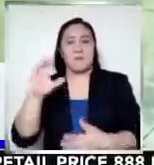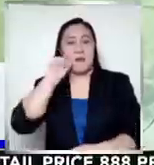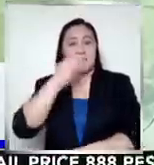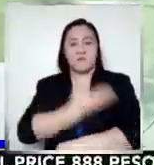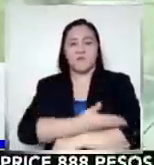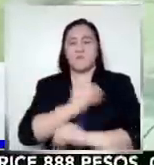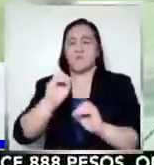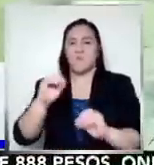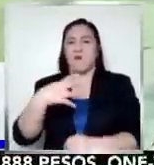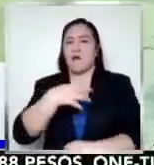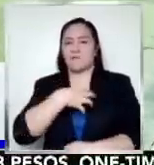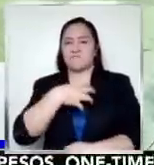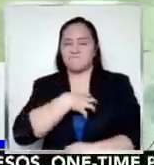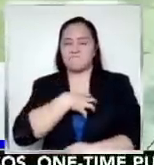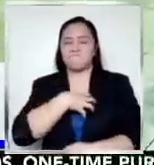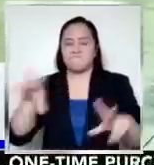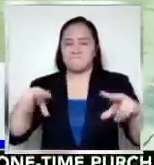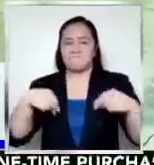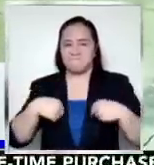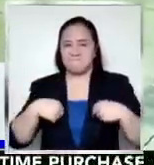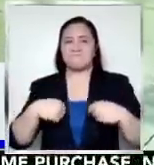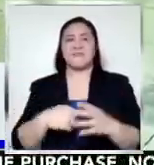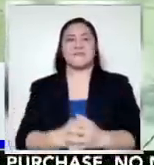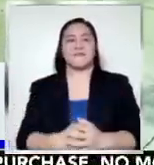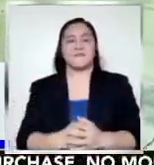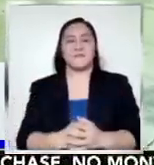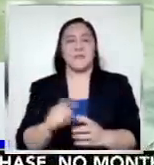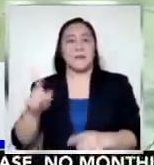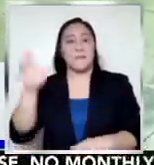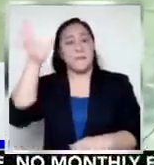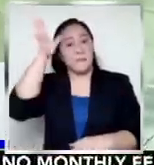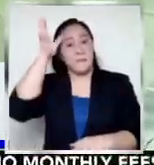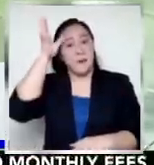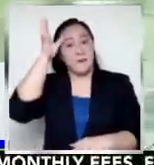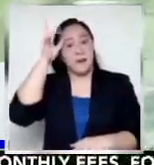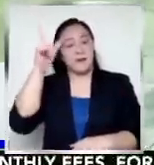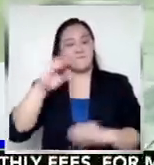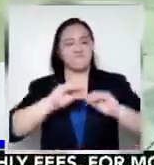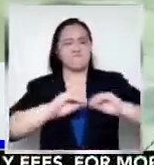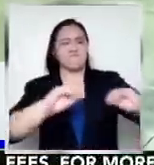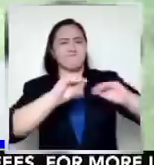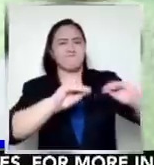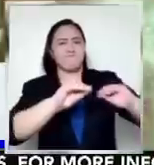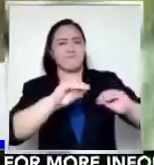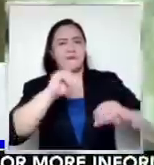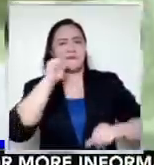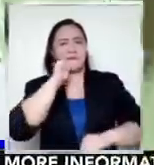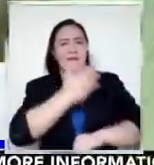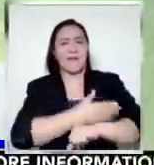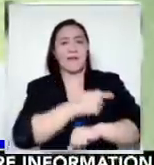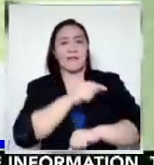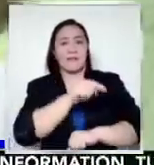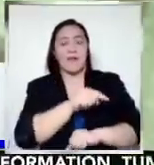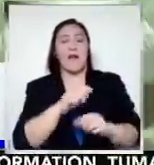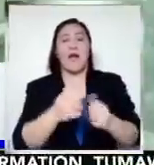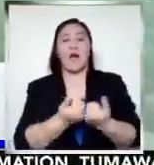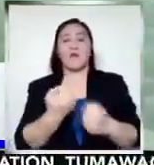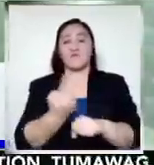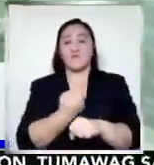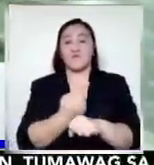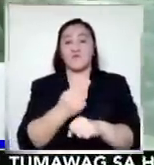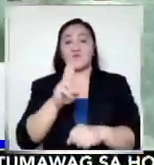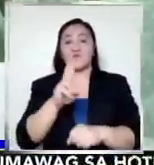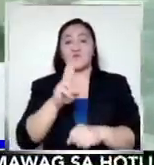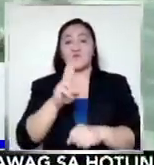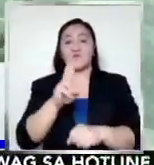likramo. Mismong tatay raw ni Hana Michi ang nagturo sa kanyang magbalanse sa unicycle. Gayunman, may pagkakataon